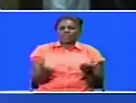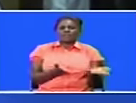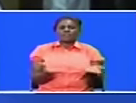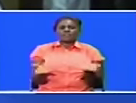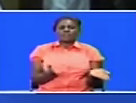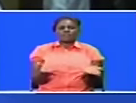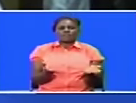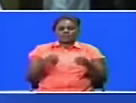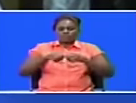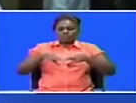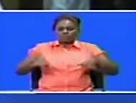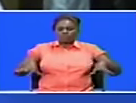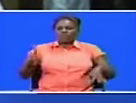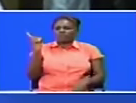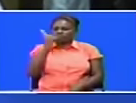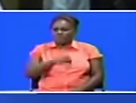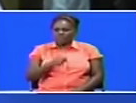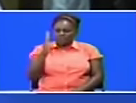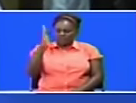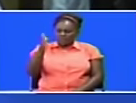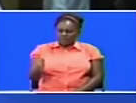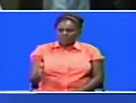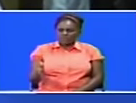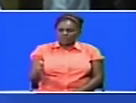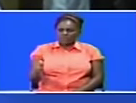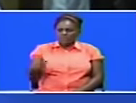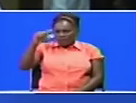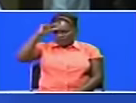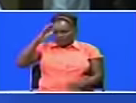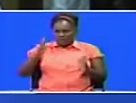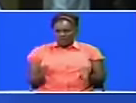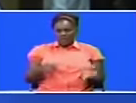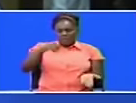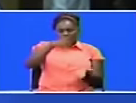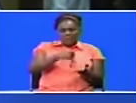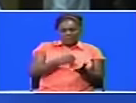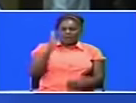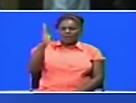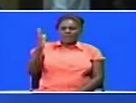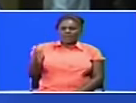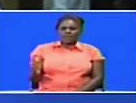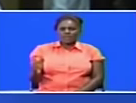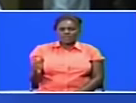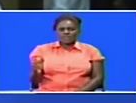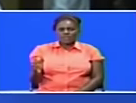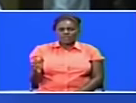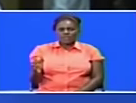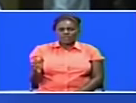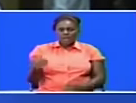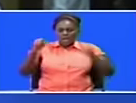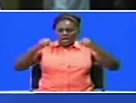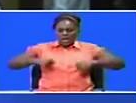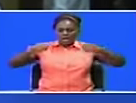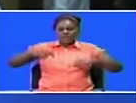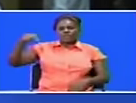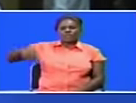linalool na moja kwa moja laima magavet yale ambo yata fiki siku hii